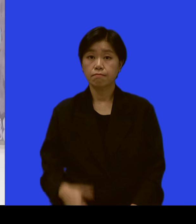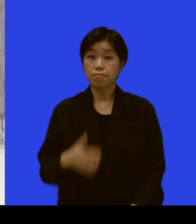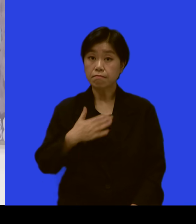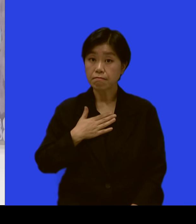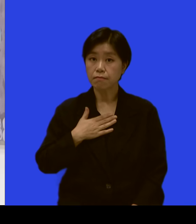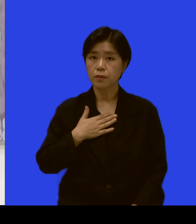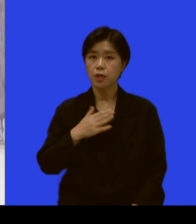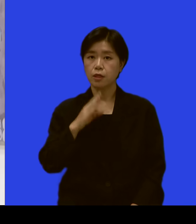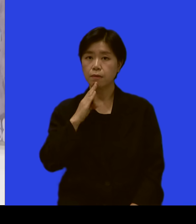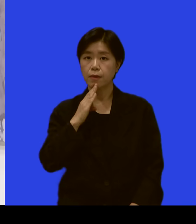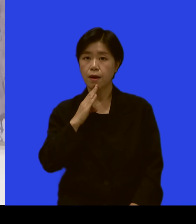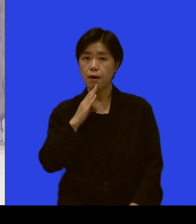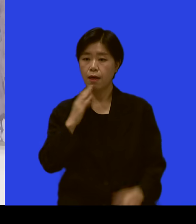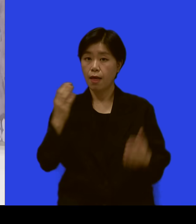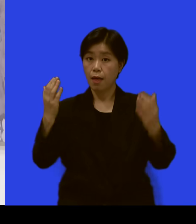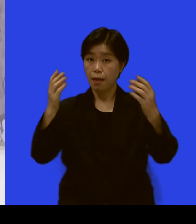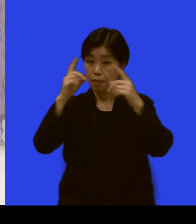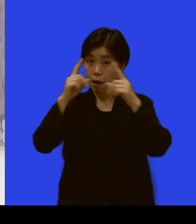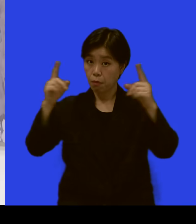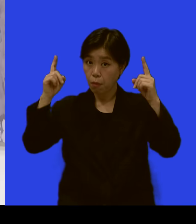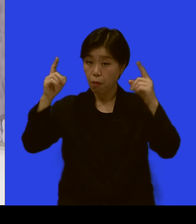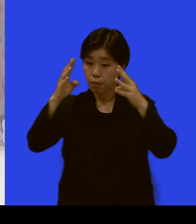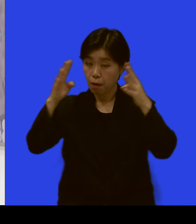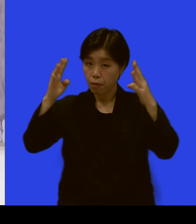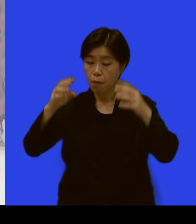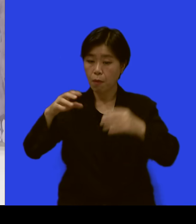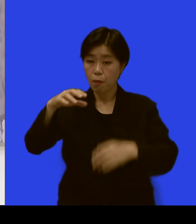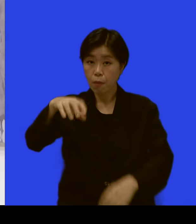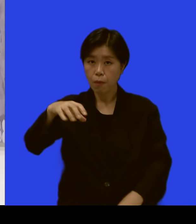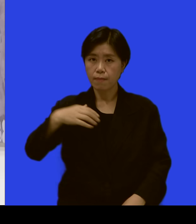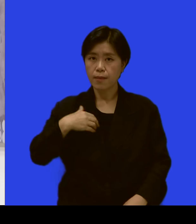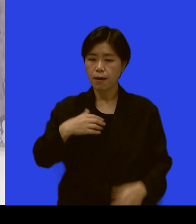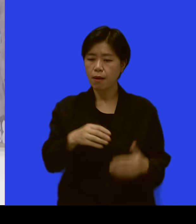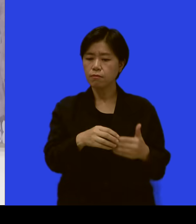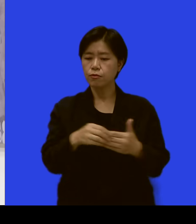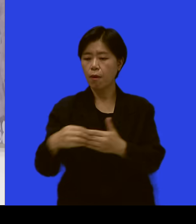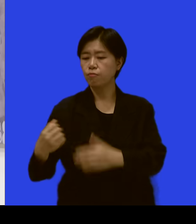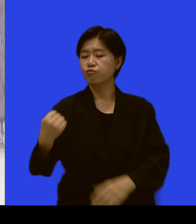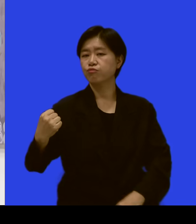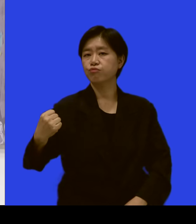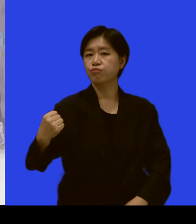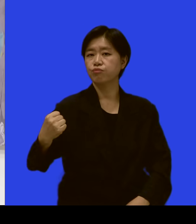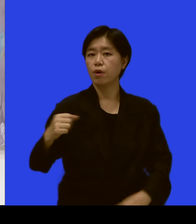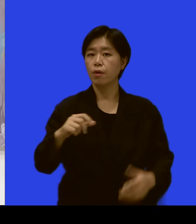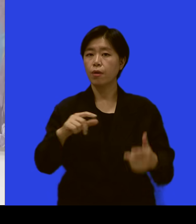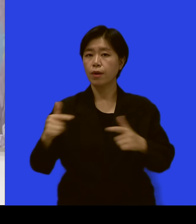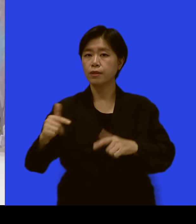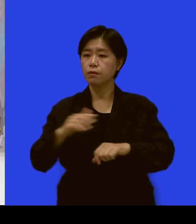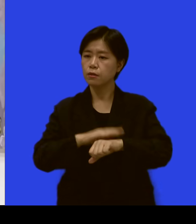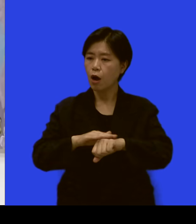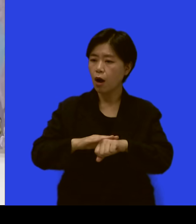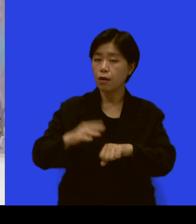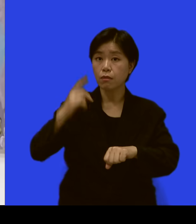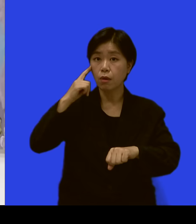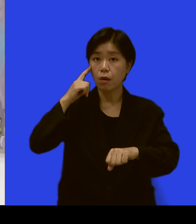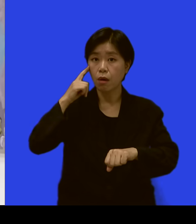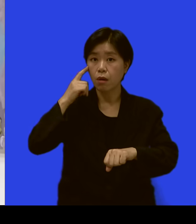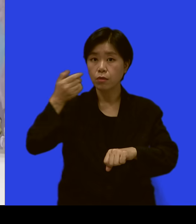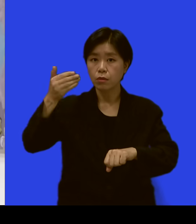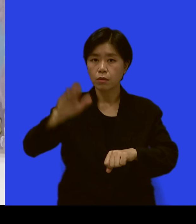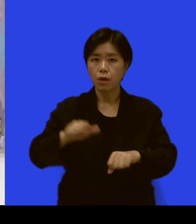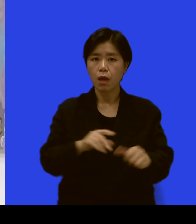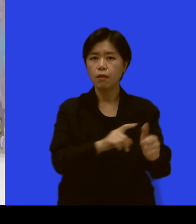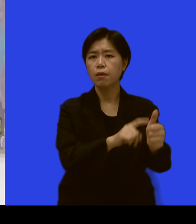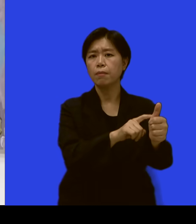자리와 리더의 자리에서 사람들을 끌고 있었는데 그 한 친구 때문에 딱 내가 지금 잘하고 있나? 아,